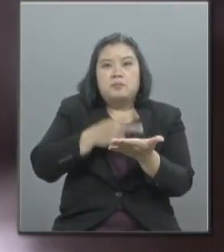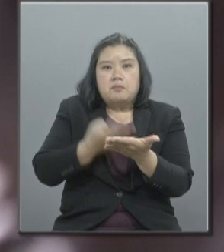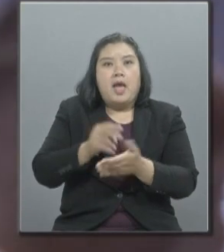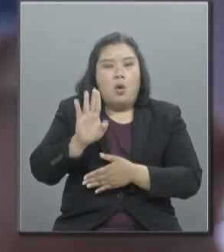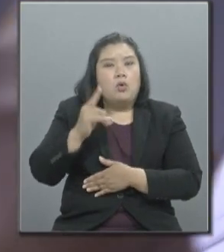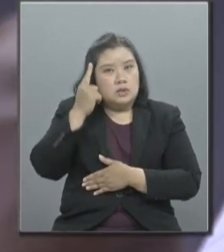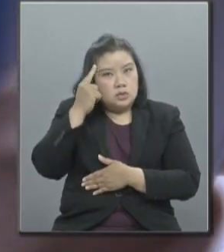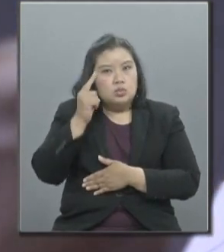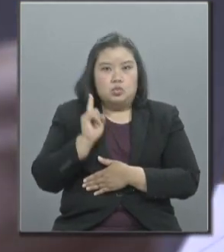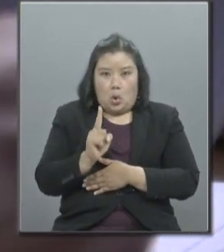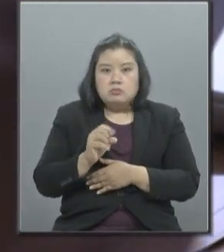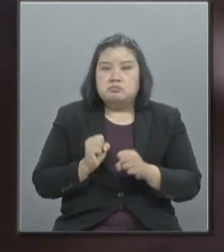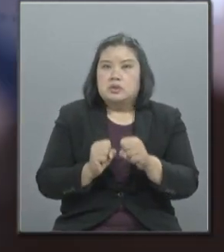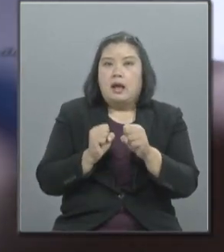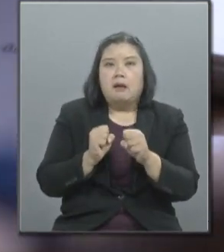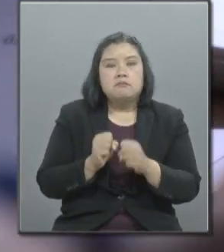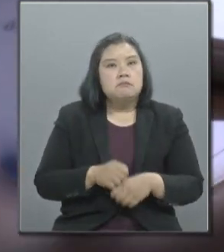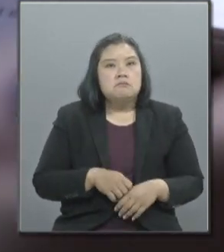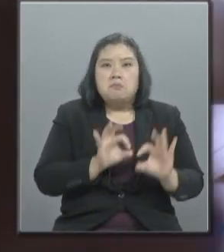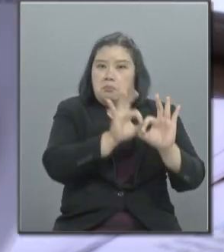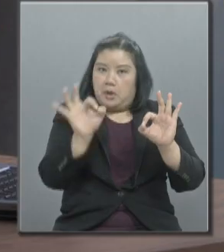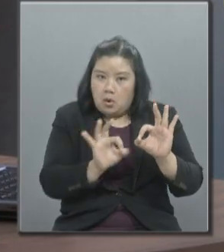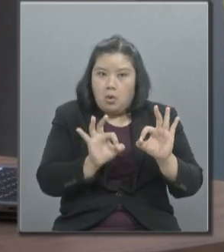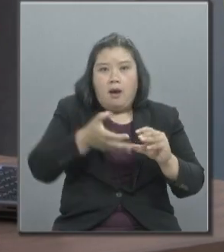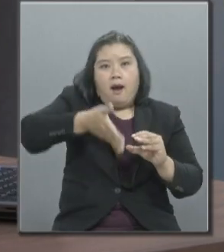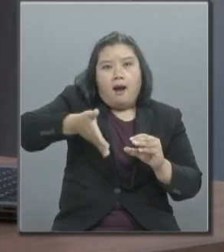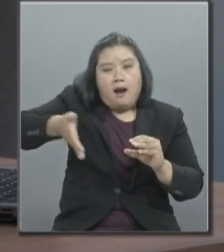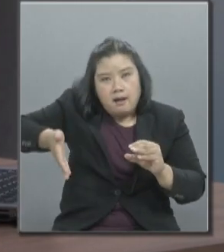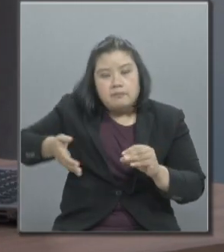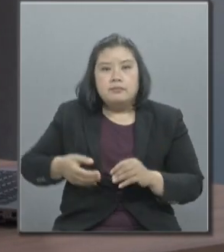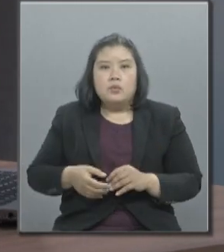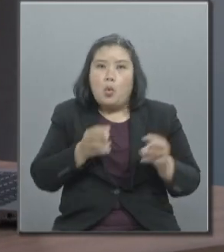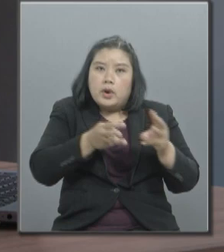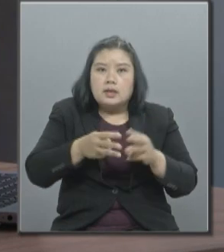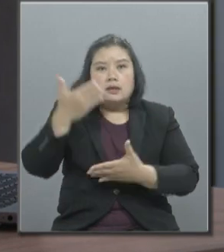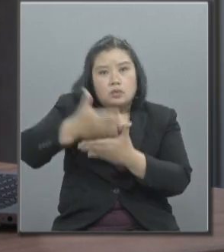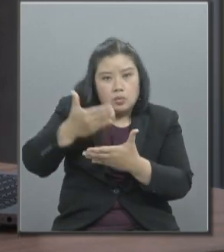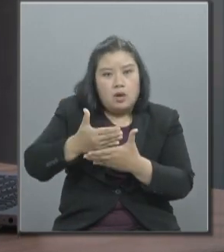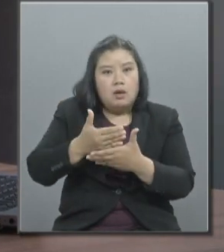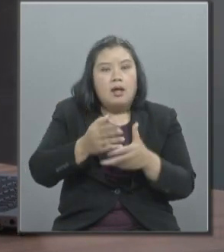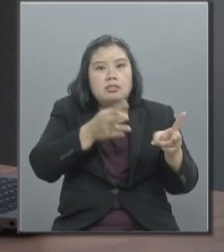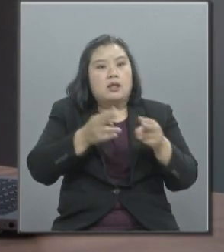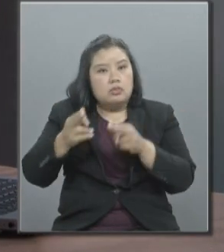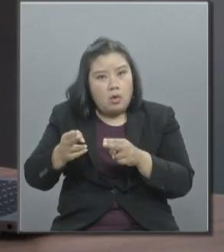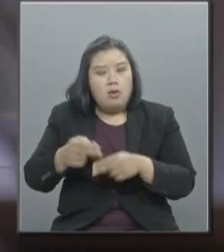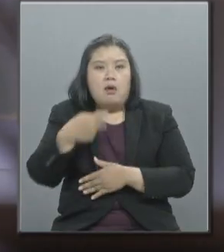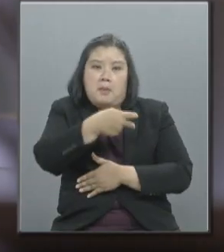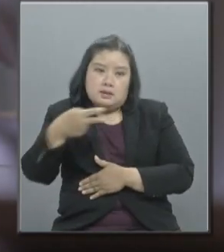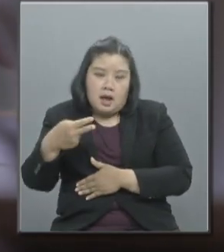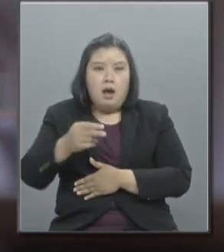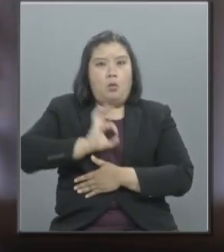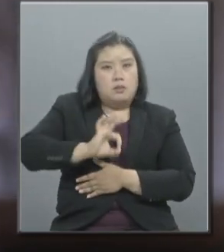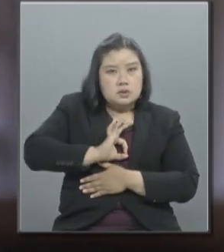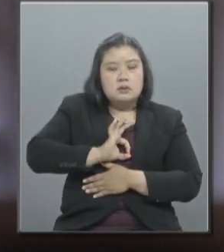พิถีพิถันการเลือกคำศัพท์ที่จะใช้การนำเสนอมุมมองต่างๆความละเอียดอ่อนของภาษาอารมณ์